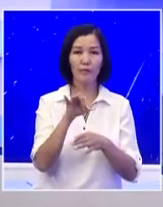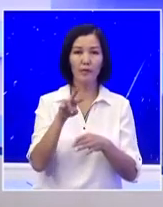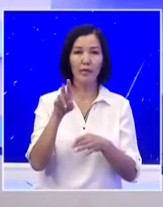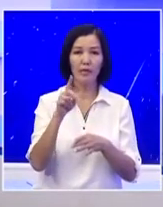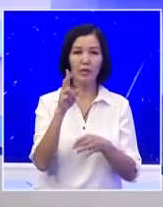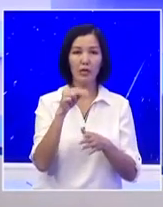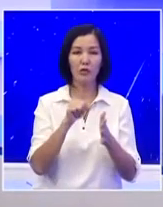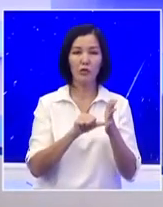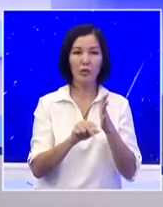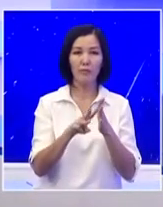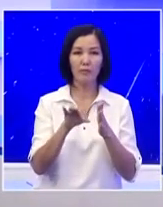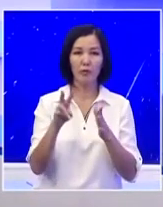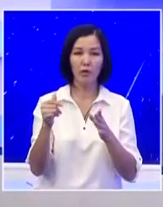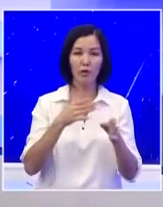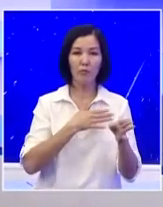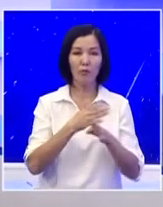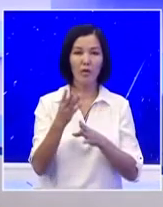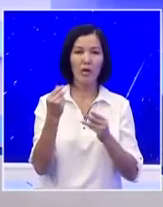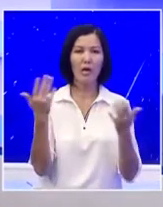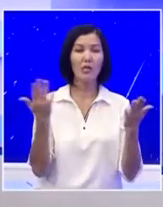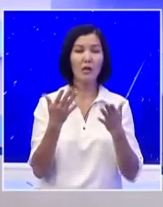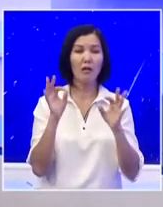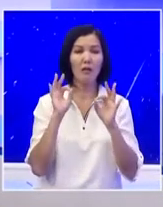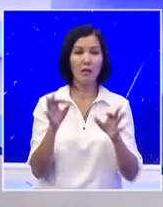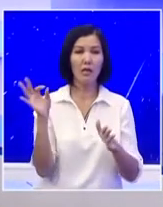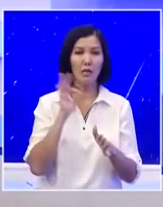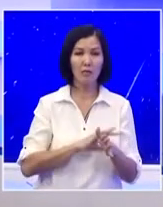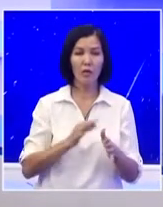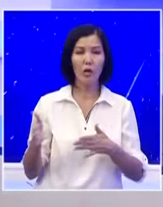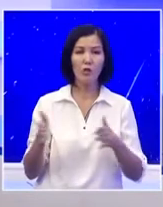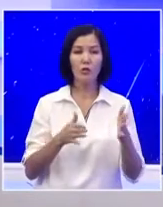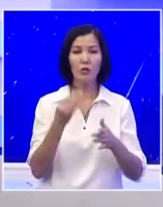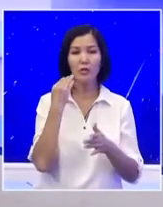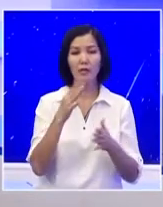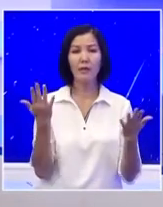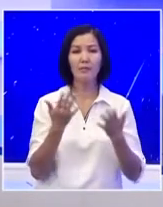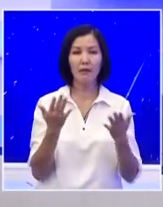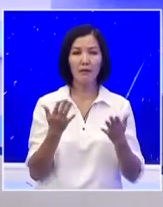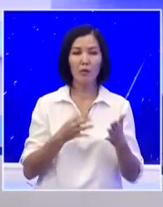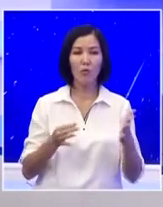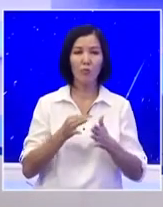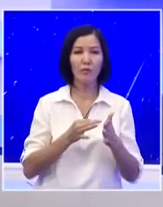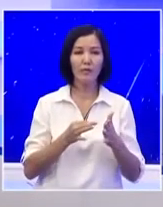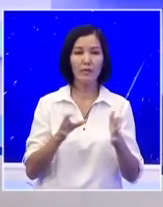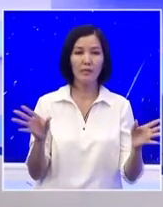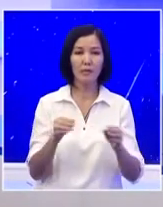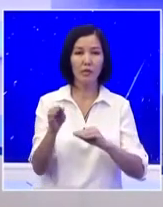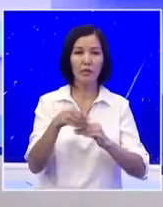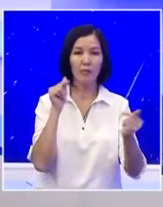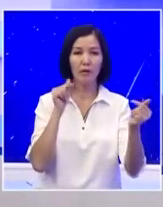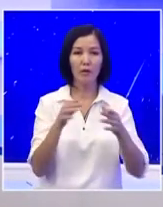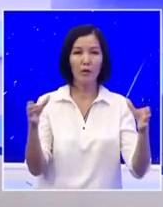миллиард 260 миллион теңге бөлінген. Қаржы қалай игеріліп жатыр, жолдардың сапасы қандай? Осы мақсатта облыстық сыбайлас жемқорлыққа